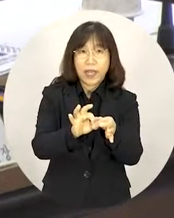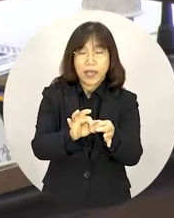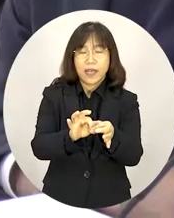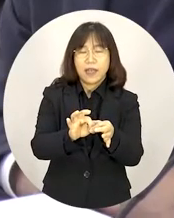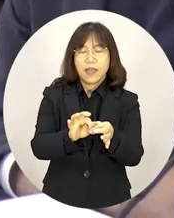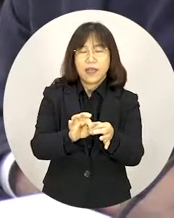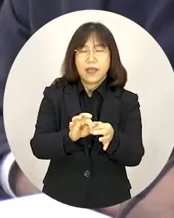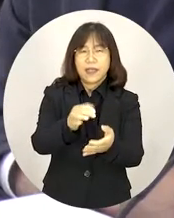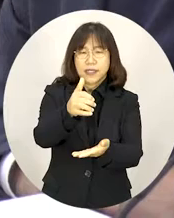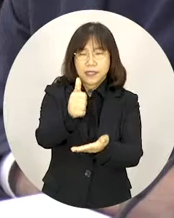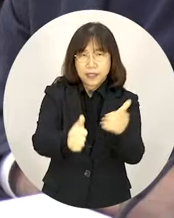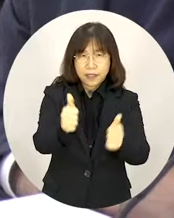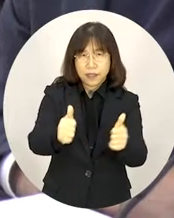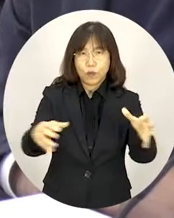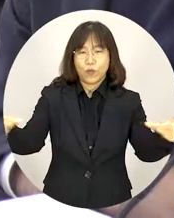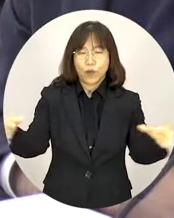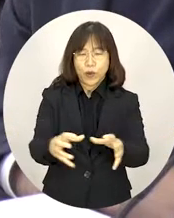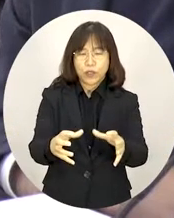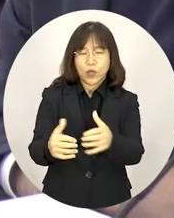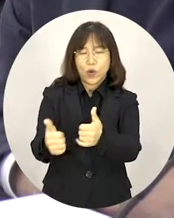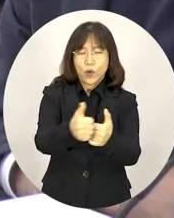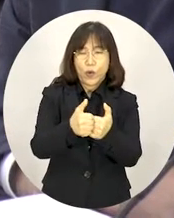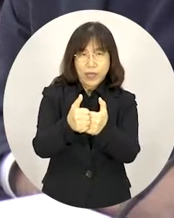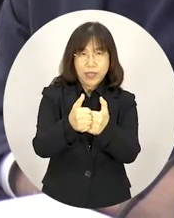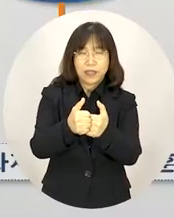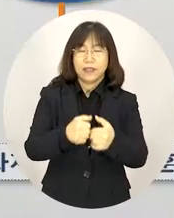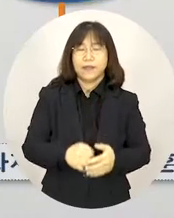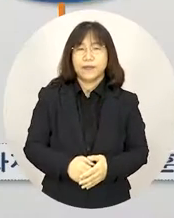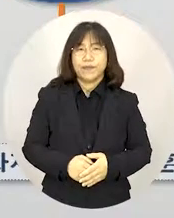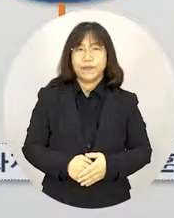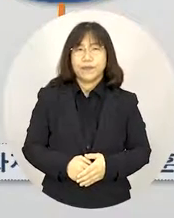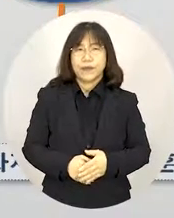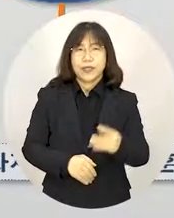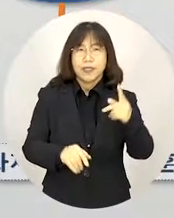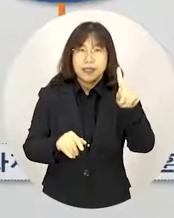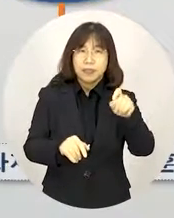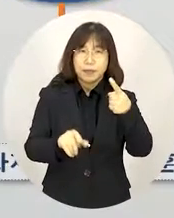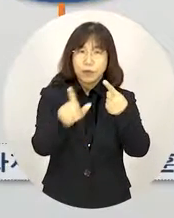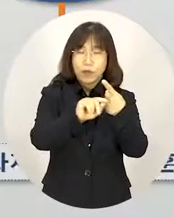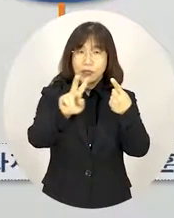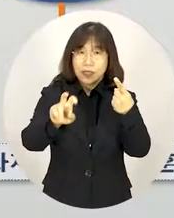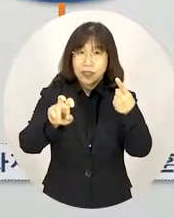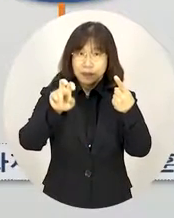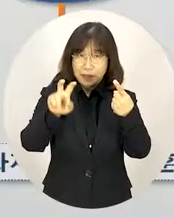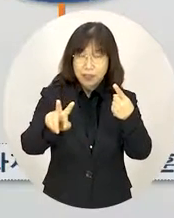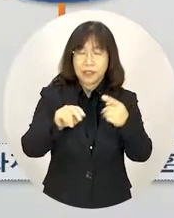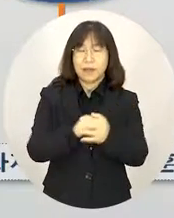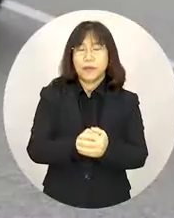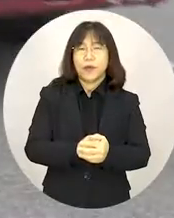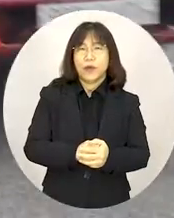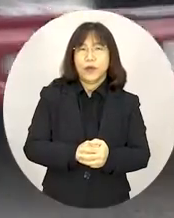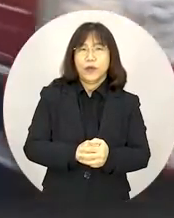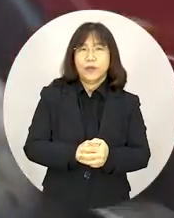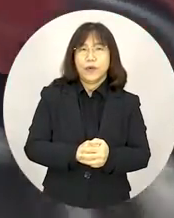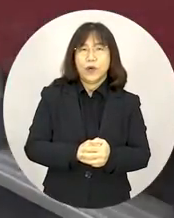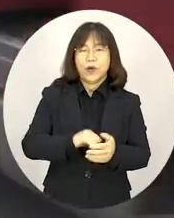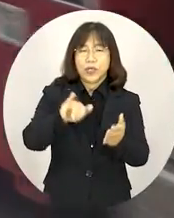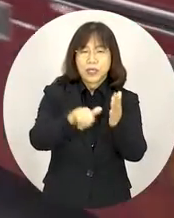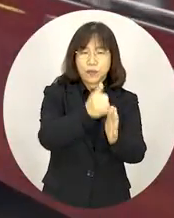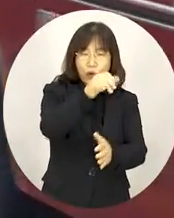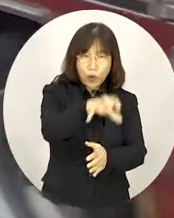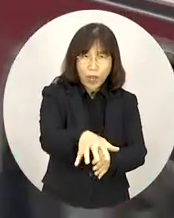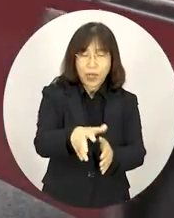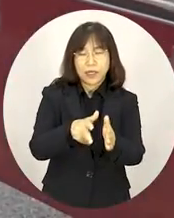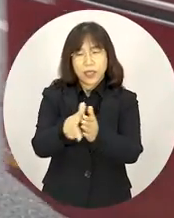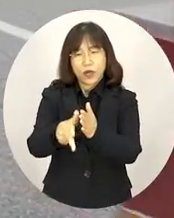시 체계적인 대응을 점검하는 회의가 진행됐습니다. 이어 22일 지하철 김포공항역과